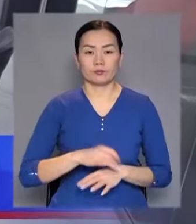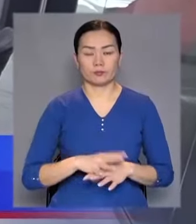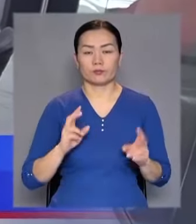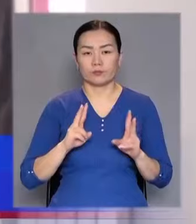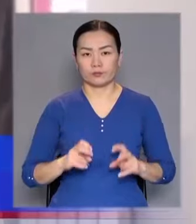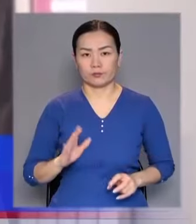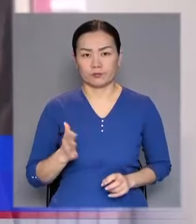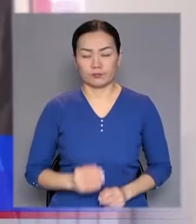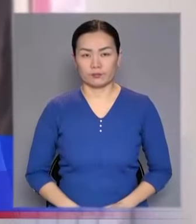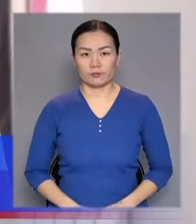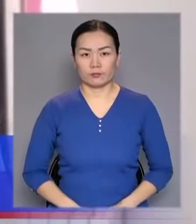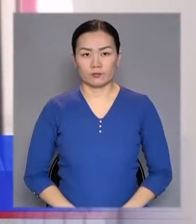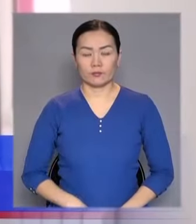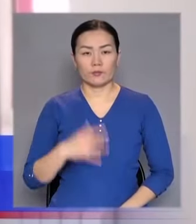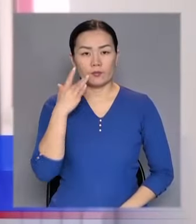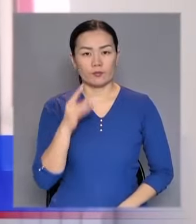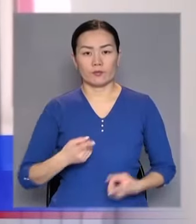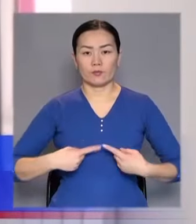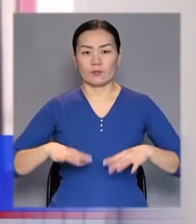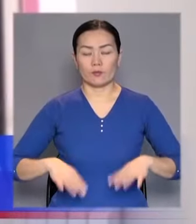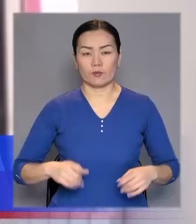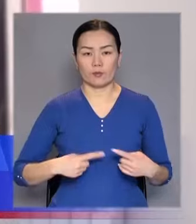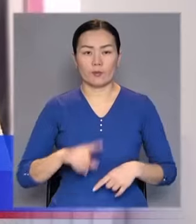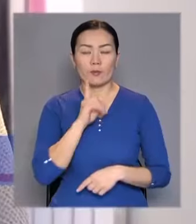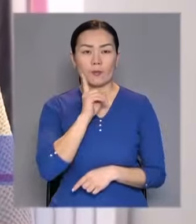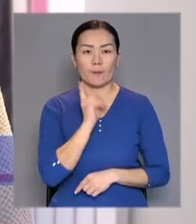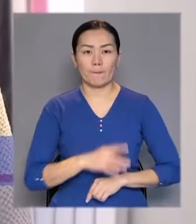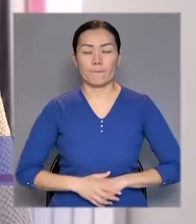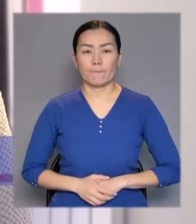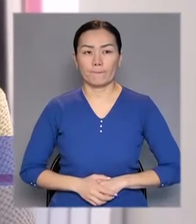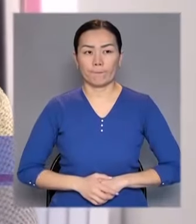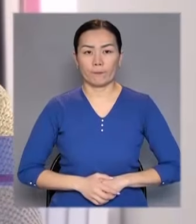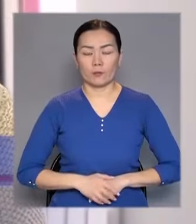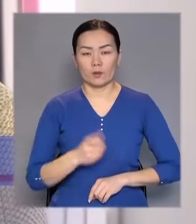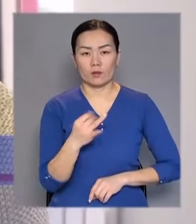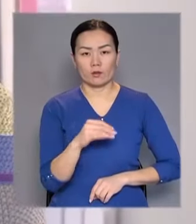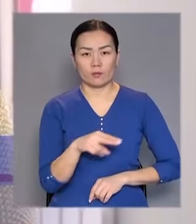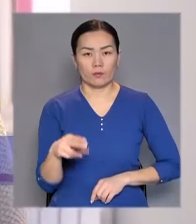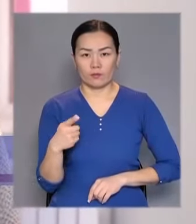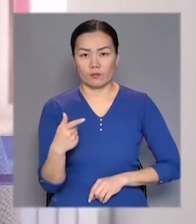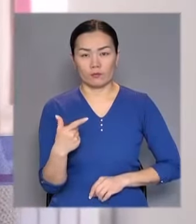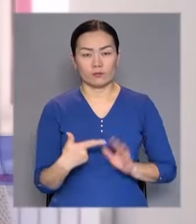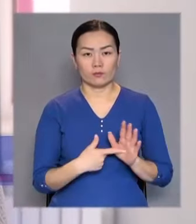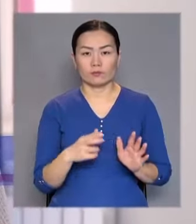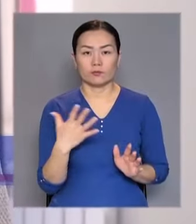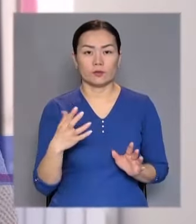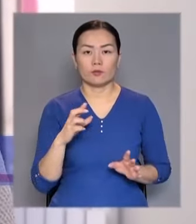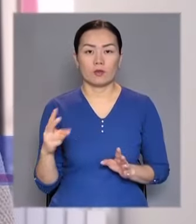бюджеттен қамтылады. Америка құрама штаттарына біз студентіміз GPA 7.5 болу